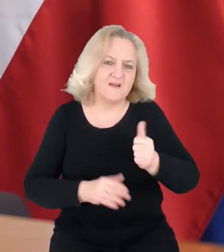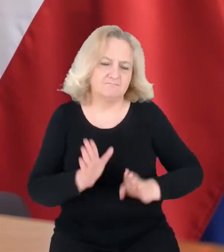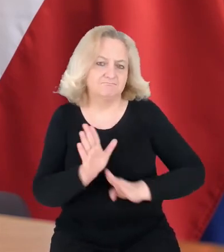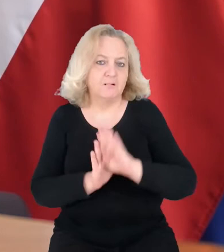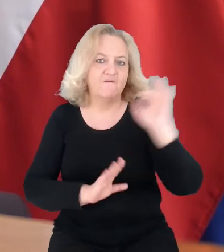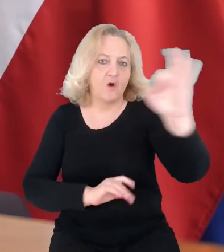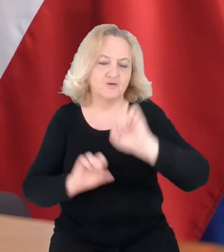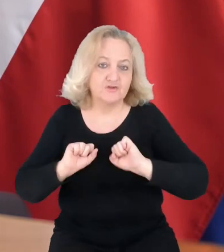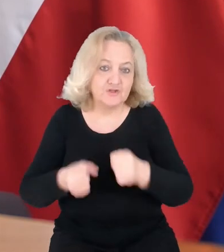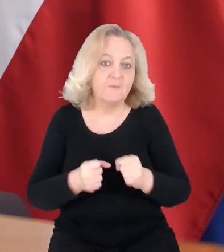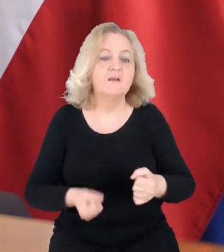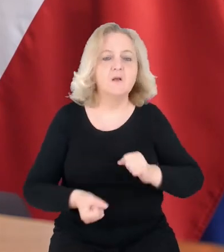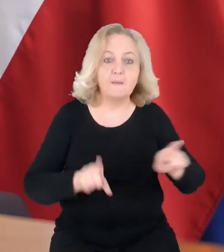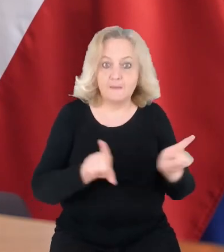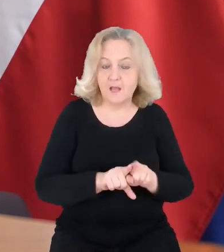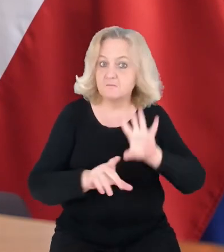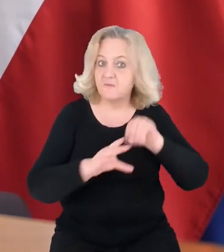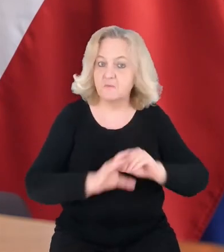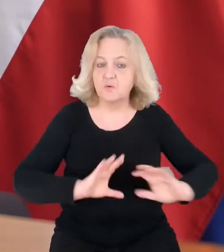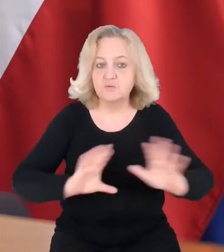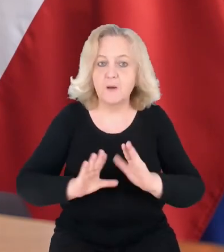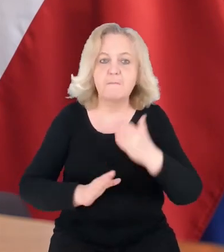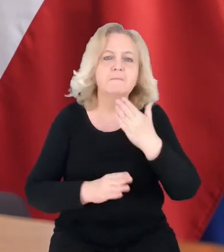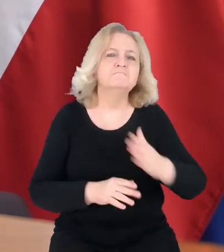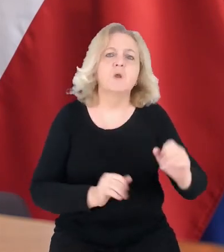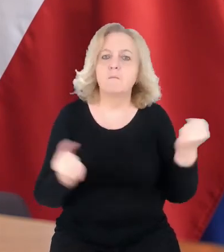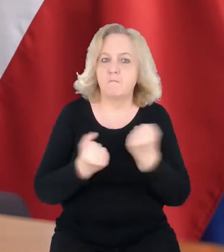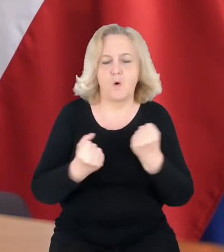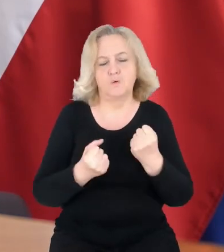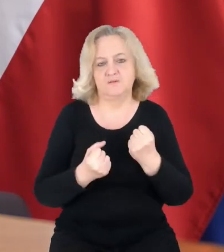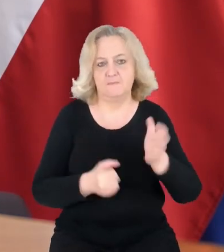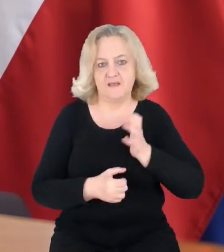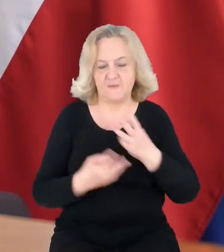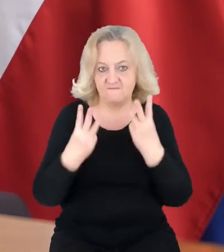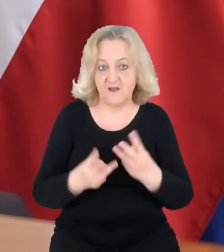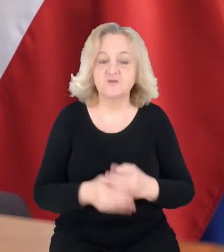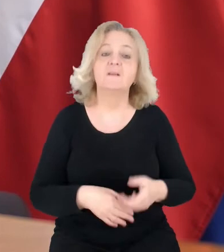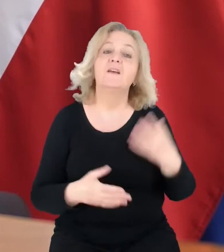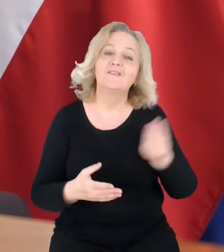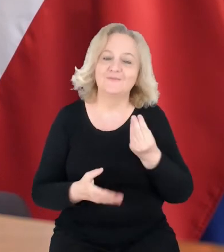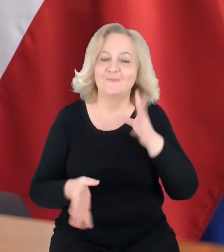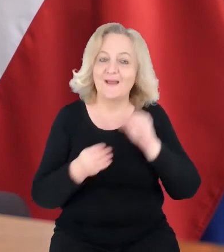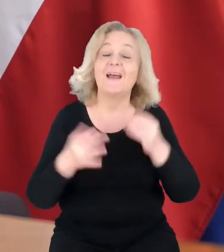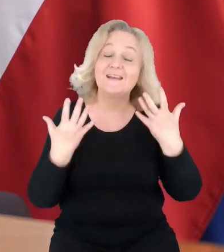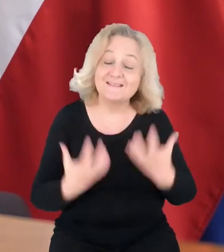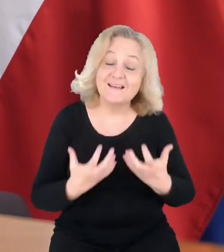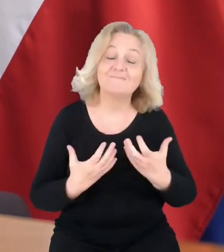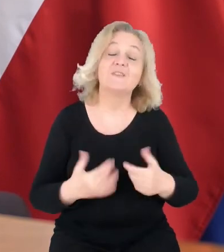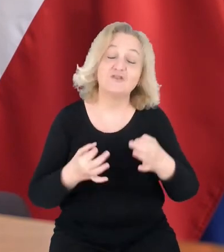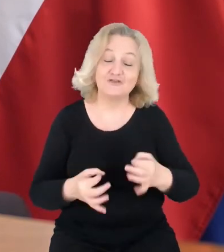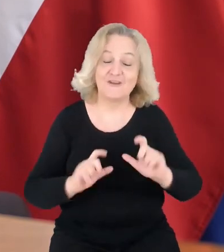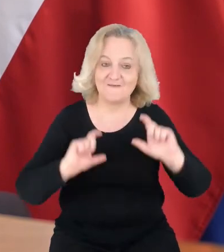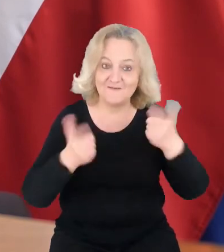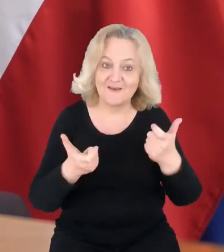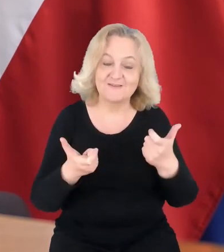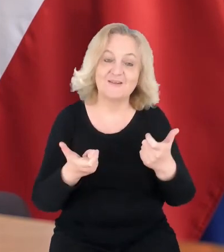działania, dbając jednocześnie o maksimum bezpieczeństwa. Na zakończenie życzę Państwu, aby dzisiejsze wydarzenie